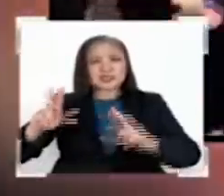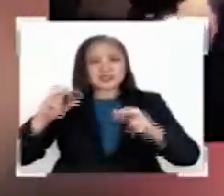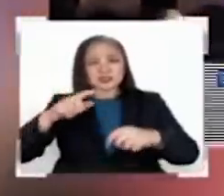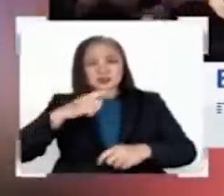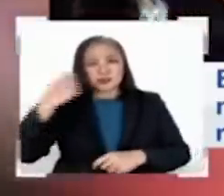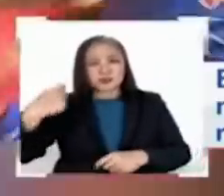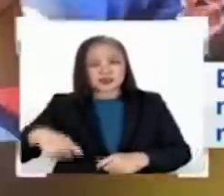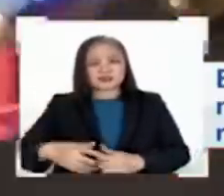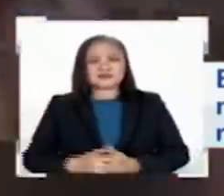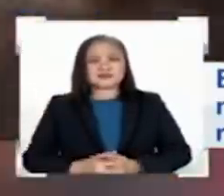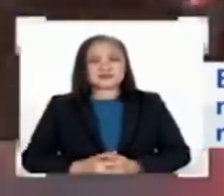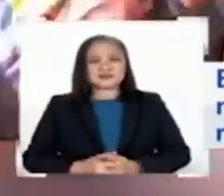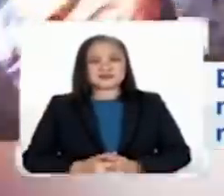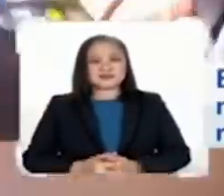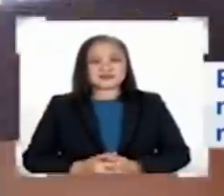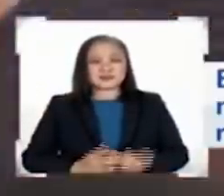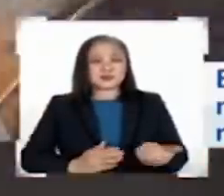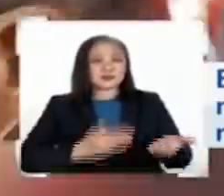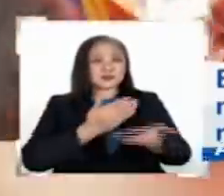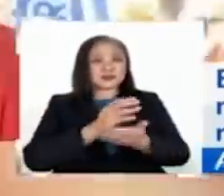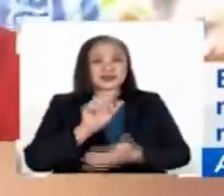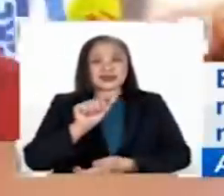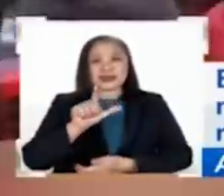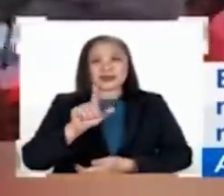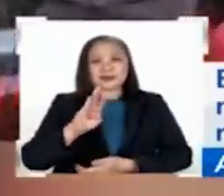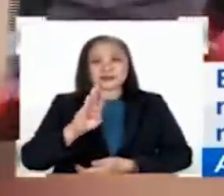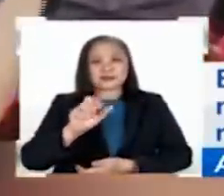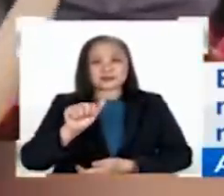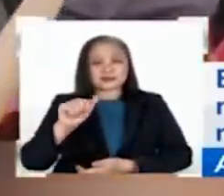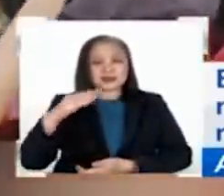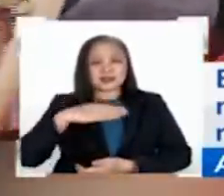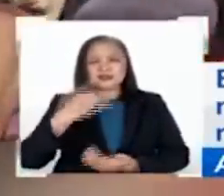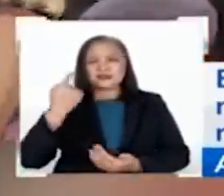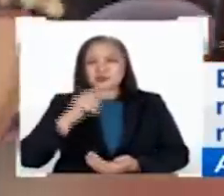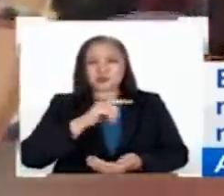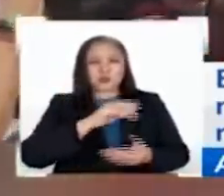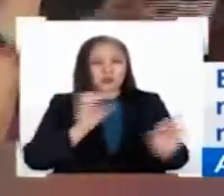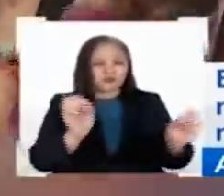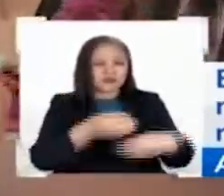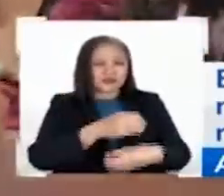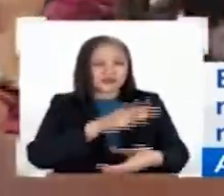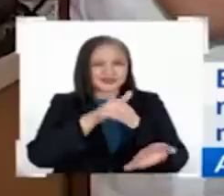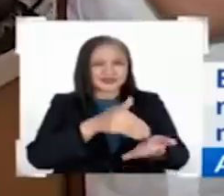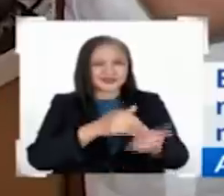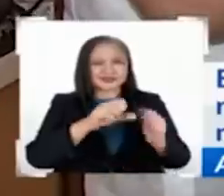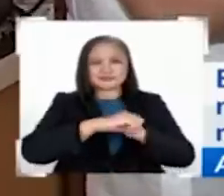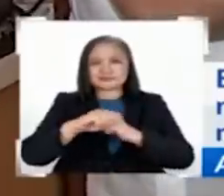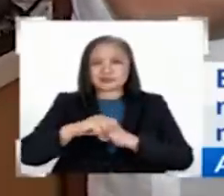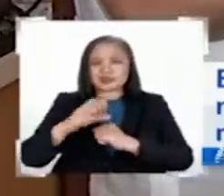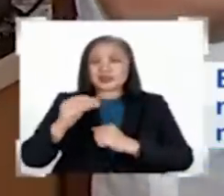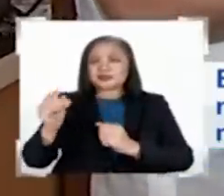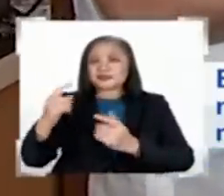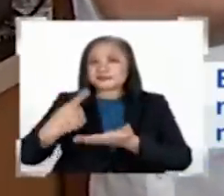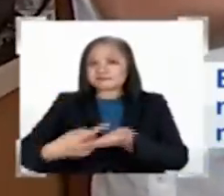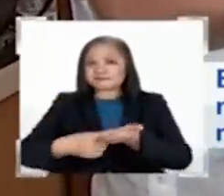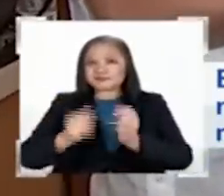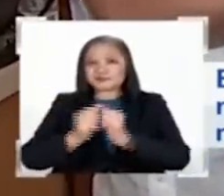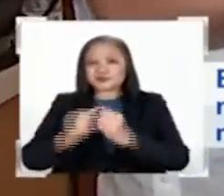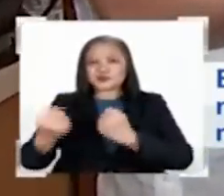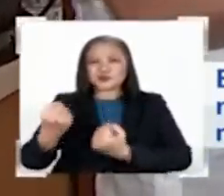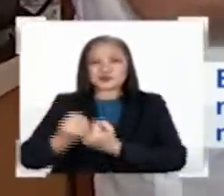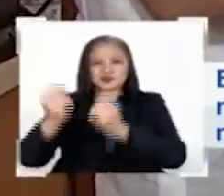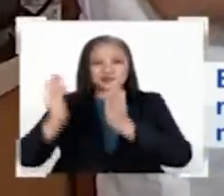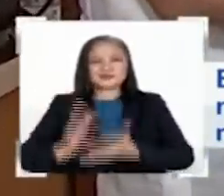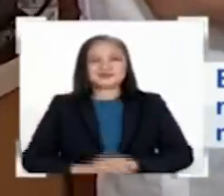rin siya sa Albay para pasinayaan ang kanilang regional headquarters at makipag-usap sa mga taga-suporta. Sumagot ang kampo ni Marcos